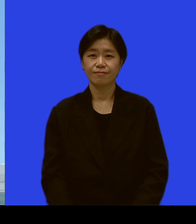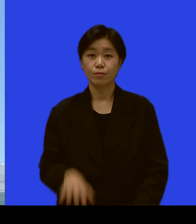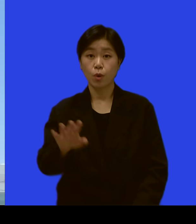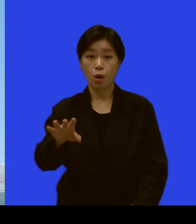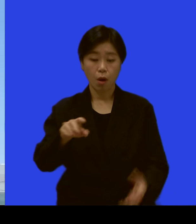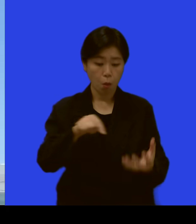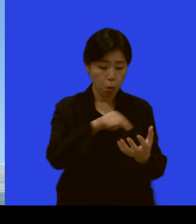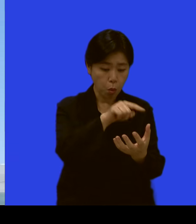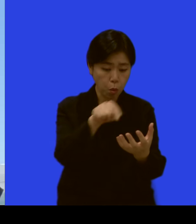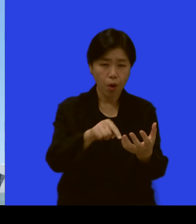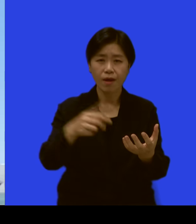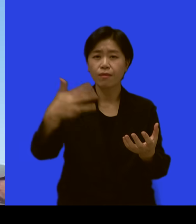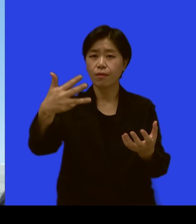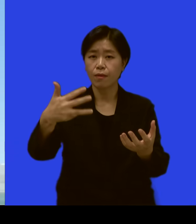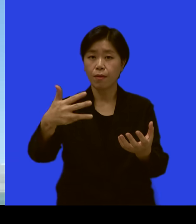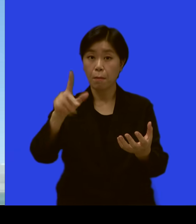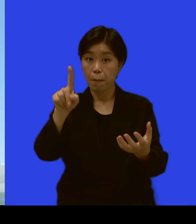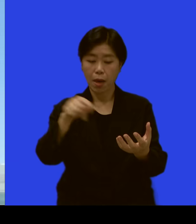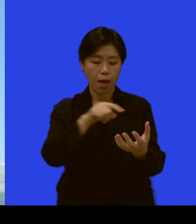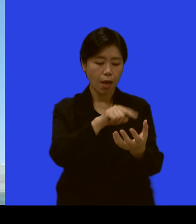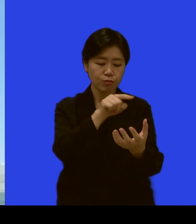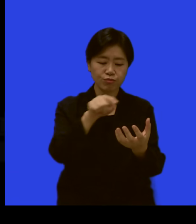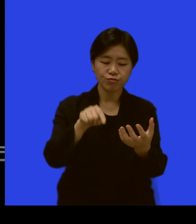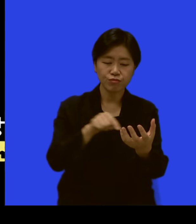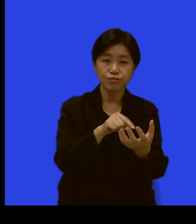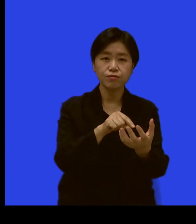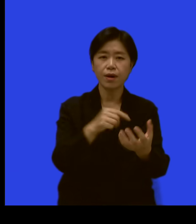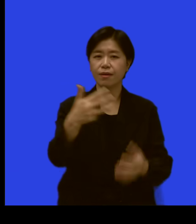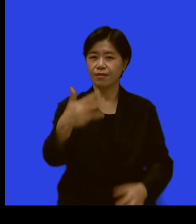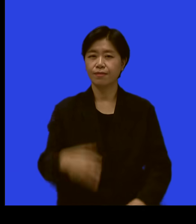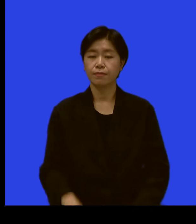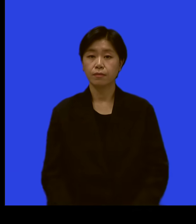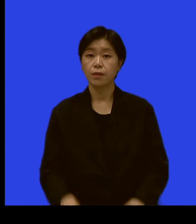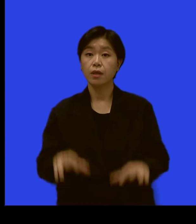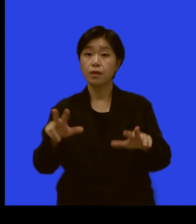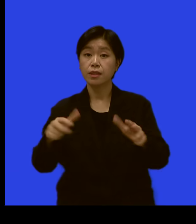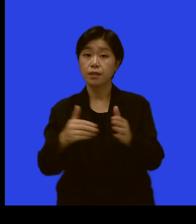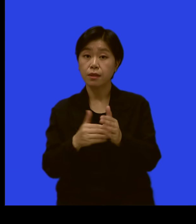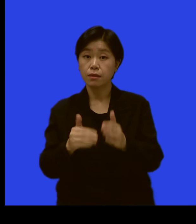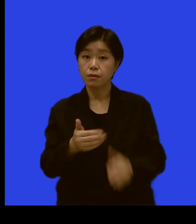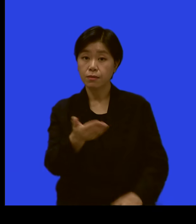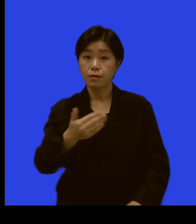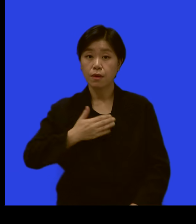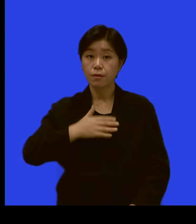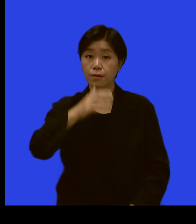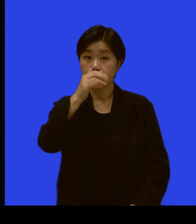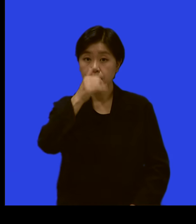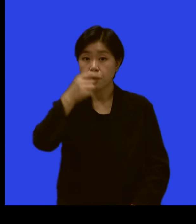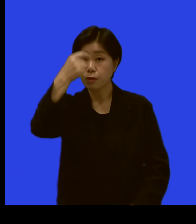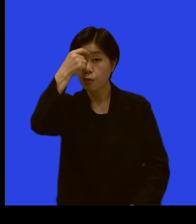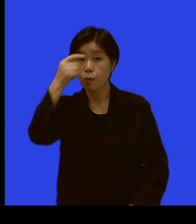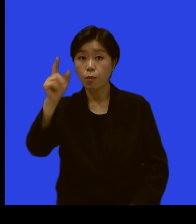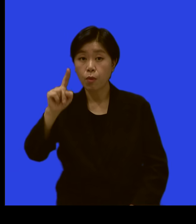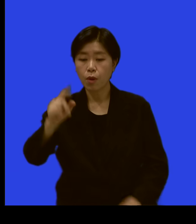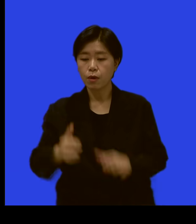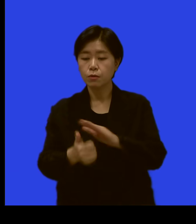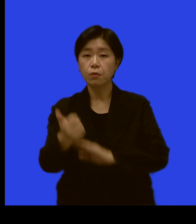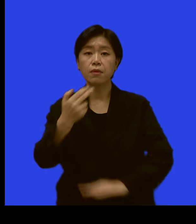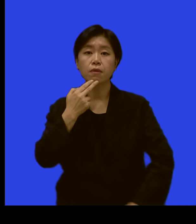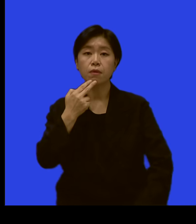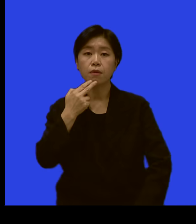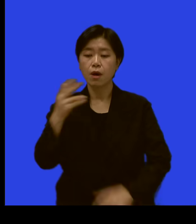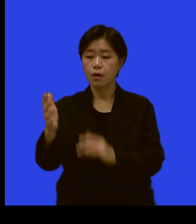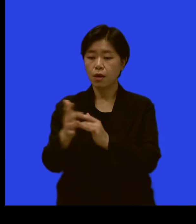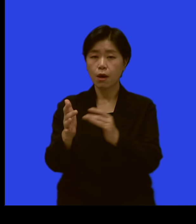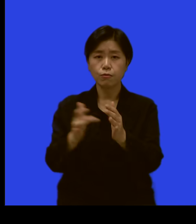8개. 잠깐만, 하나, 둘, 셋, 넷, 다. 그냥 우리가 알고 있는 지금의 기독교이죠. 소망 없는 예수 그리스도를 알지